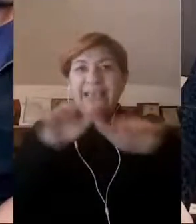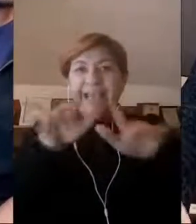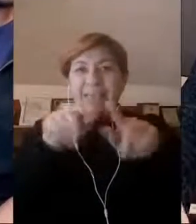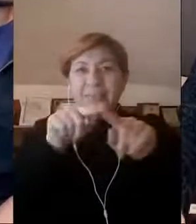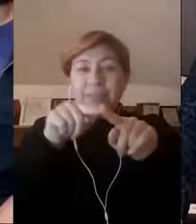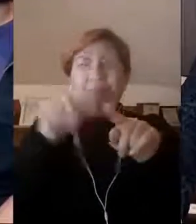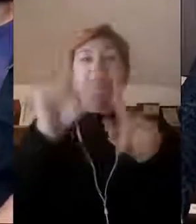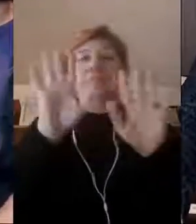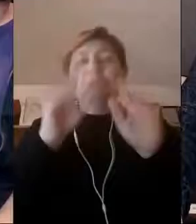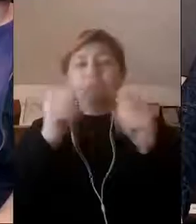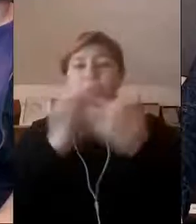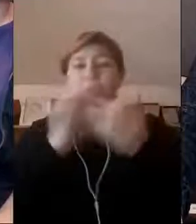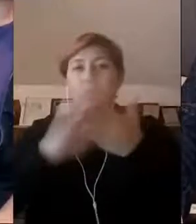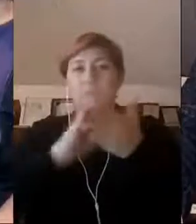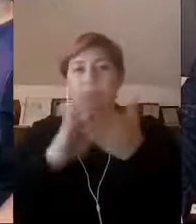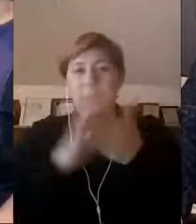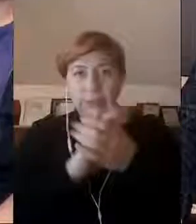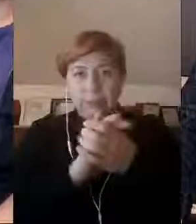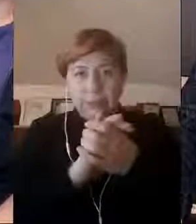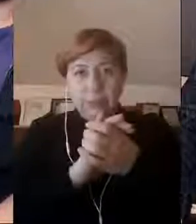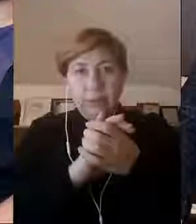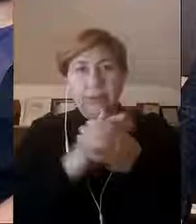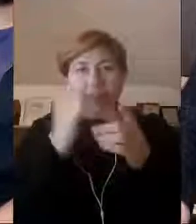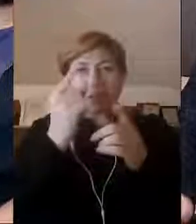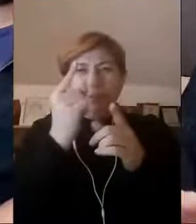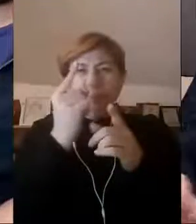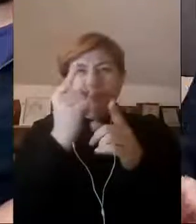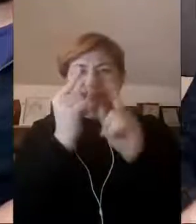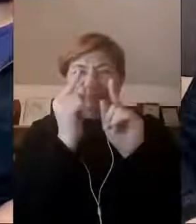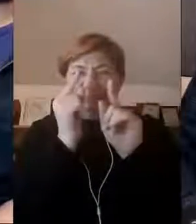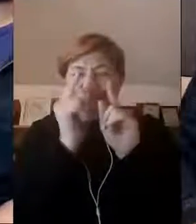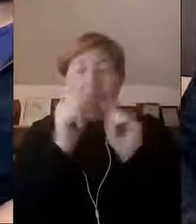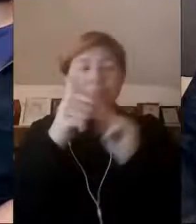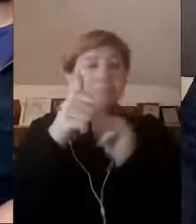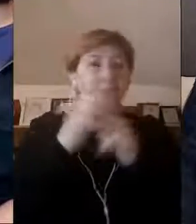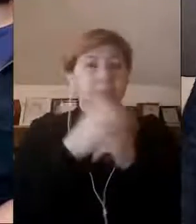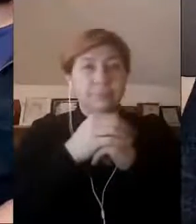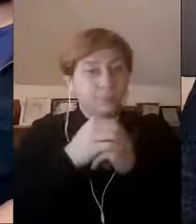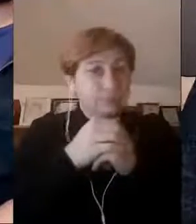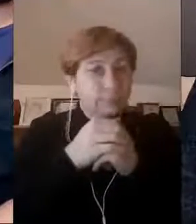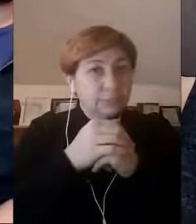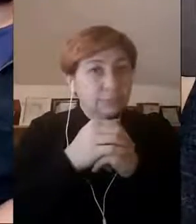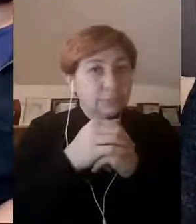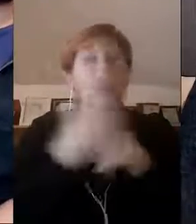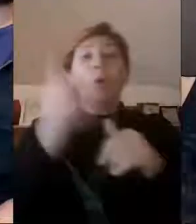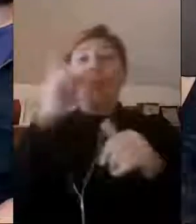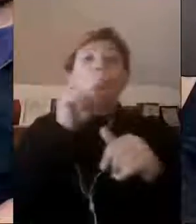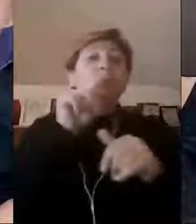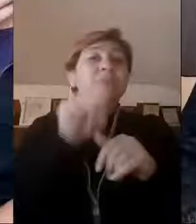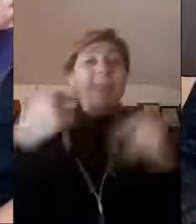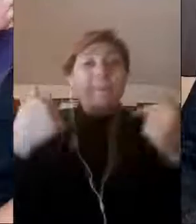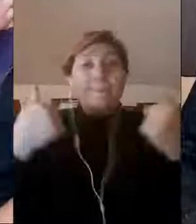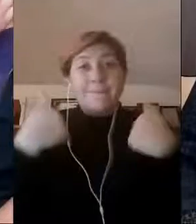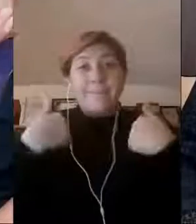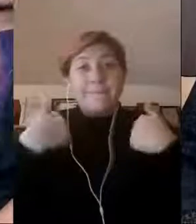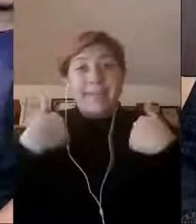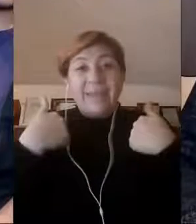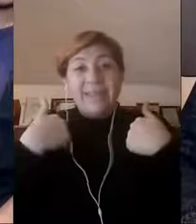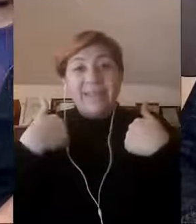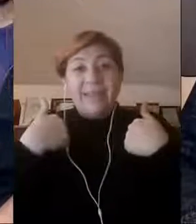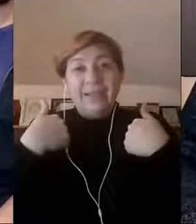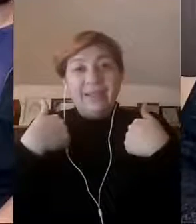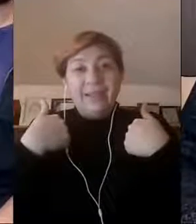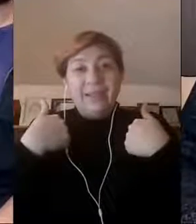yok. Yani Ha verdi yok. mi? Küçük bir drop girmiş Evet, anlık bir 55'te. durumumuz var. Evet. O yüzden de hani ben de hiç şeyi seven bir herif